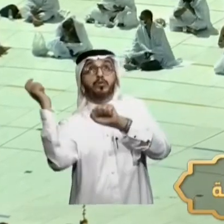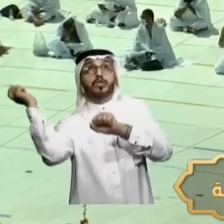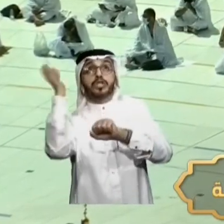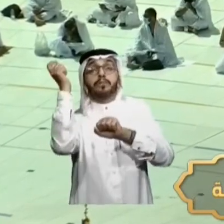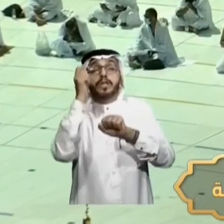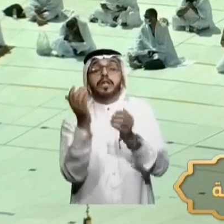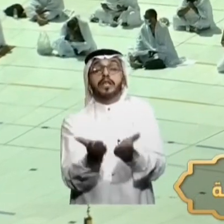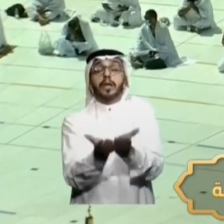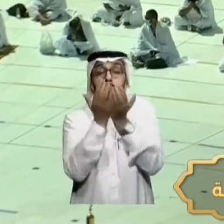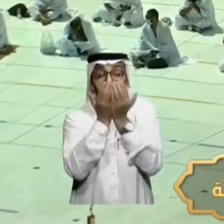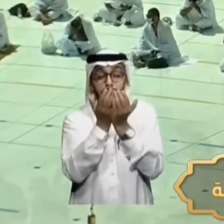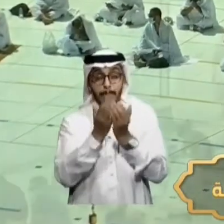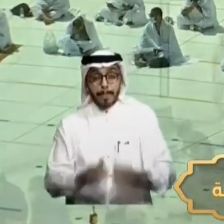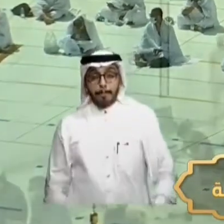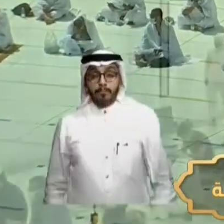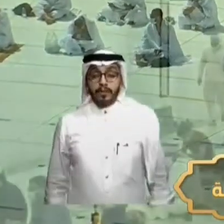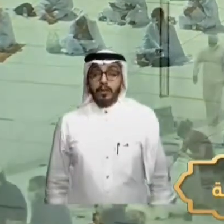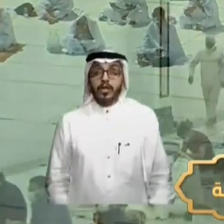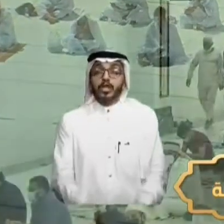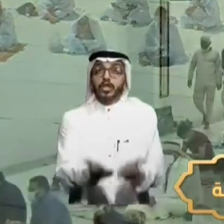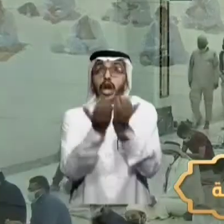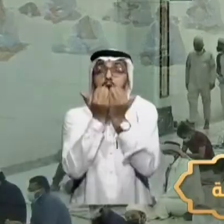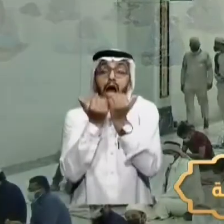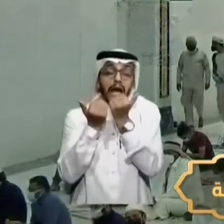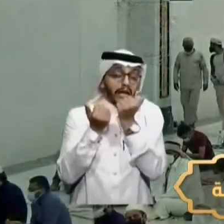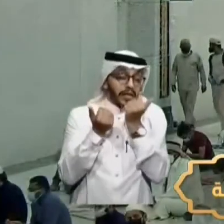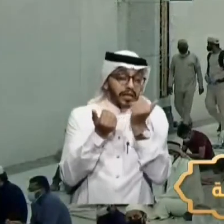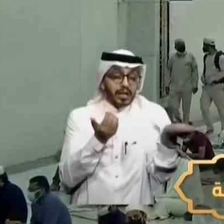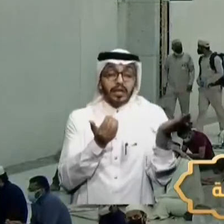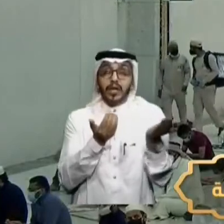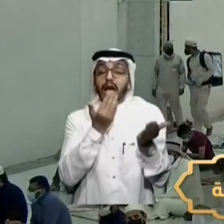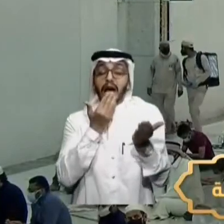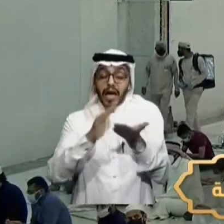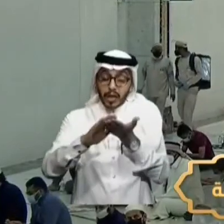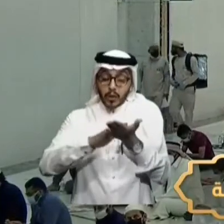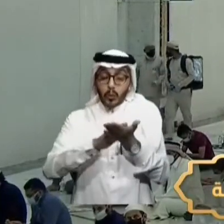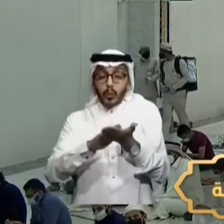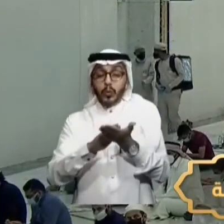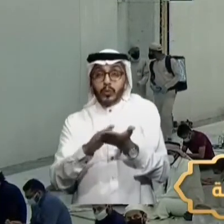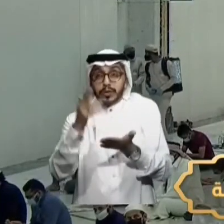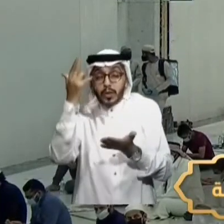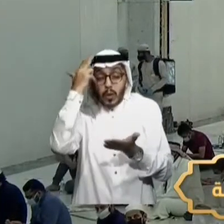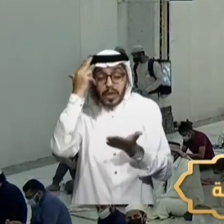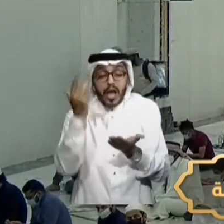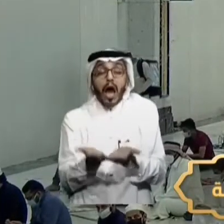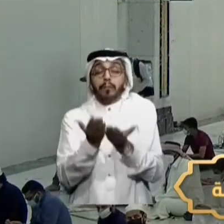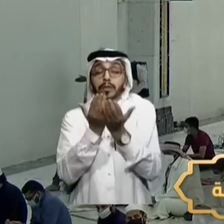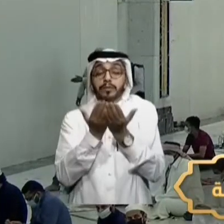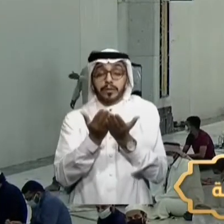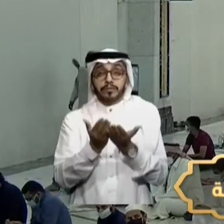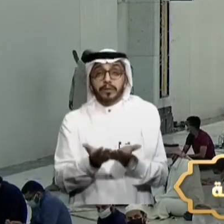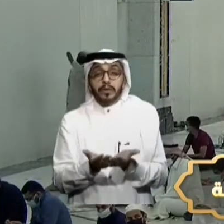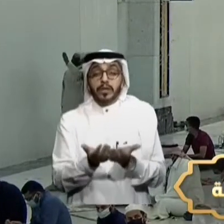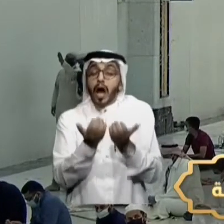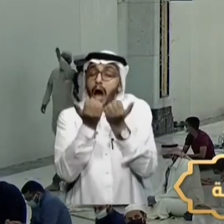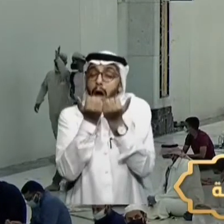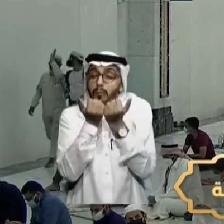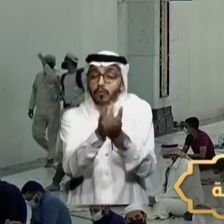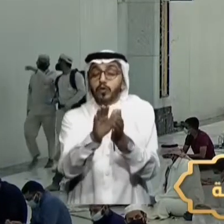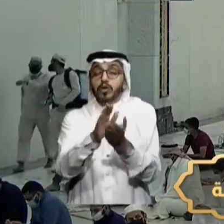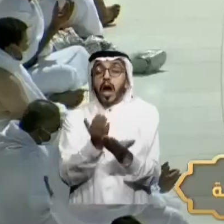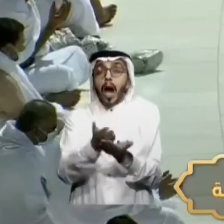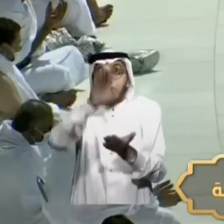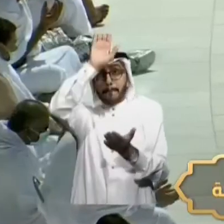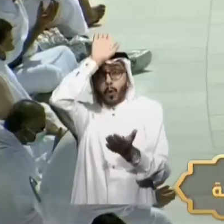وصلاح المسلمين، وإلى ما فيه الخير للبلاد والعباد. اللهم وفِّق جميع